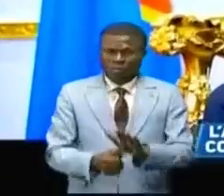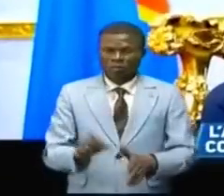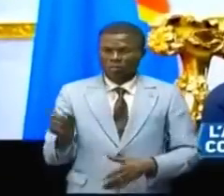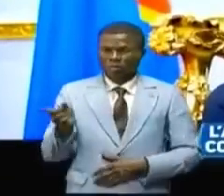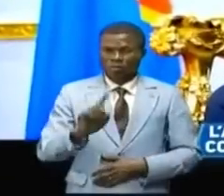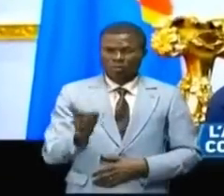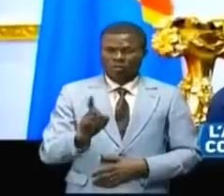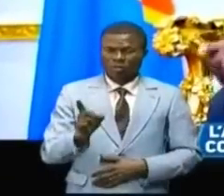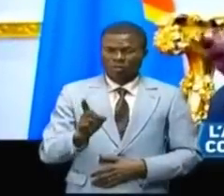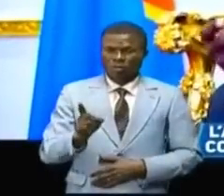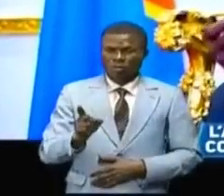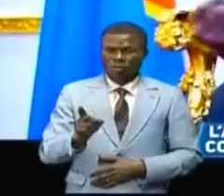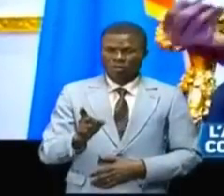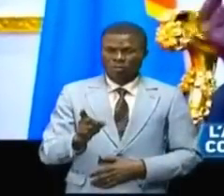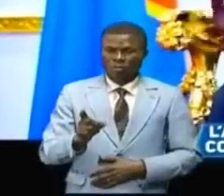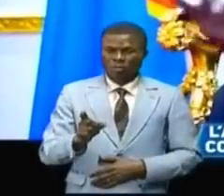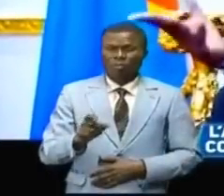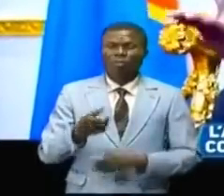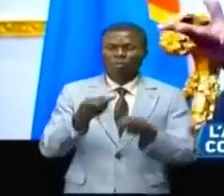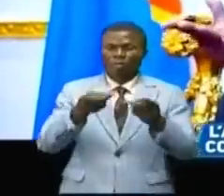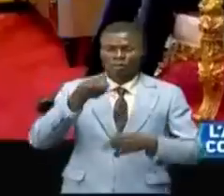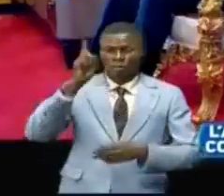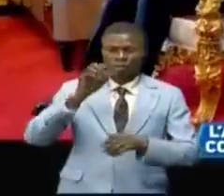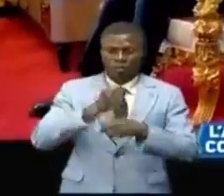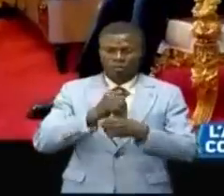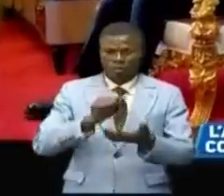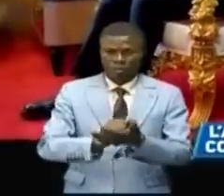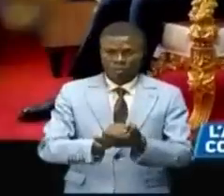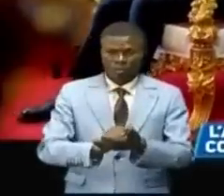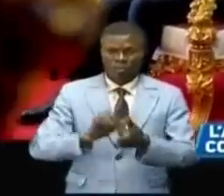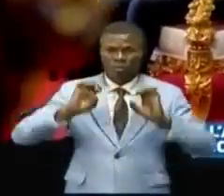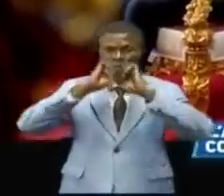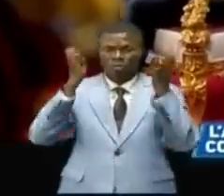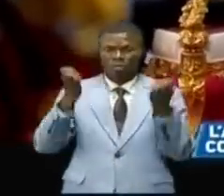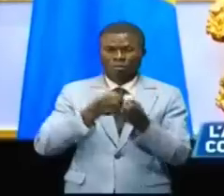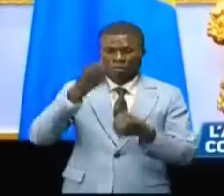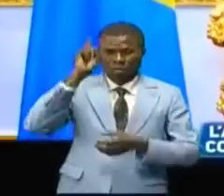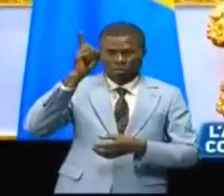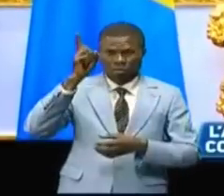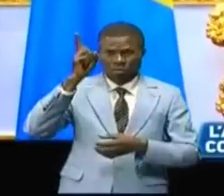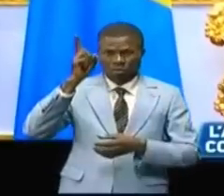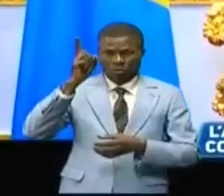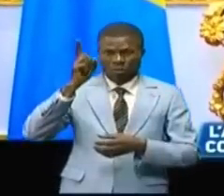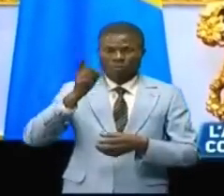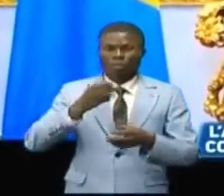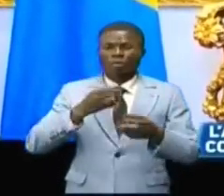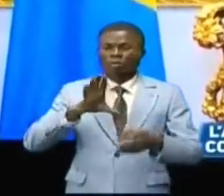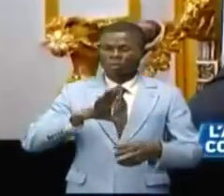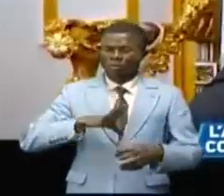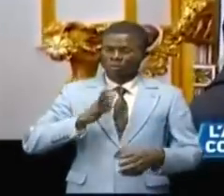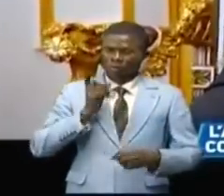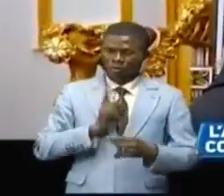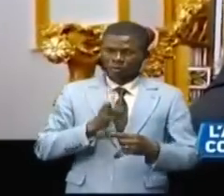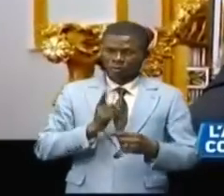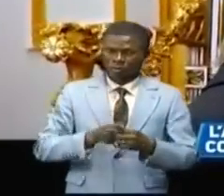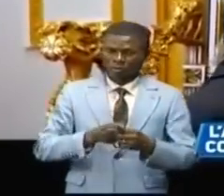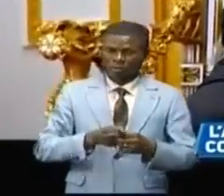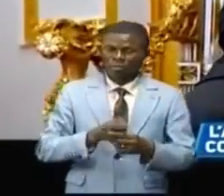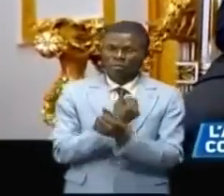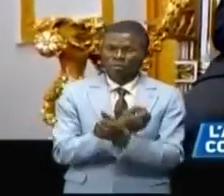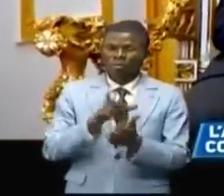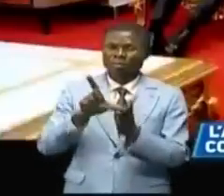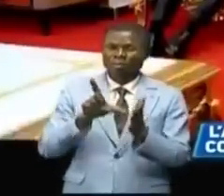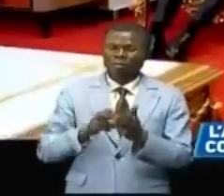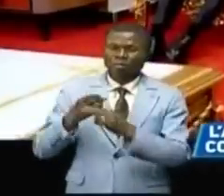C'est la première contente de la créer. Pour les sociétés principales qui jusqu'ici ont du mal à se prêter à l'exercice de